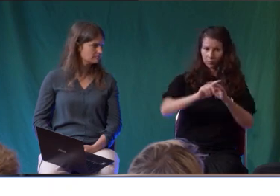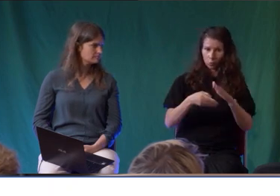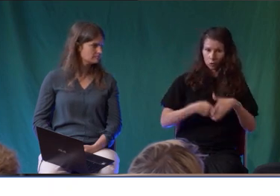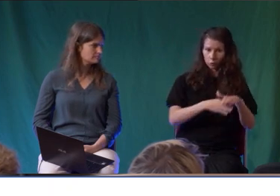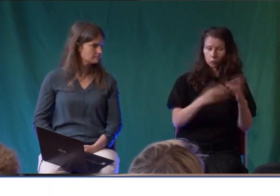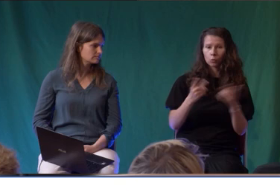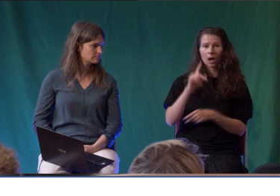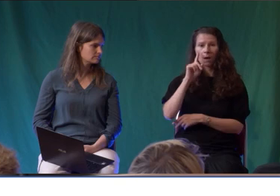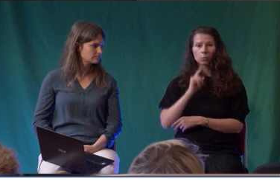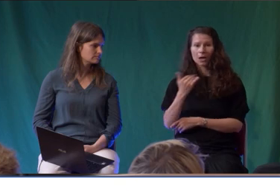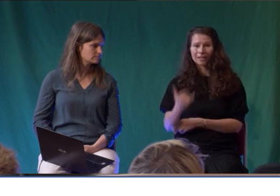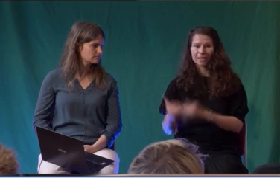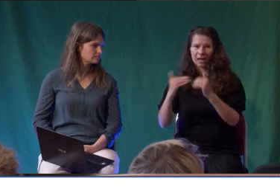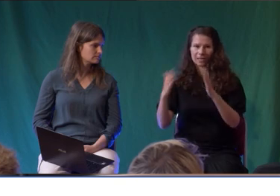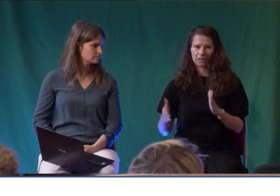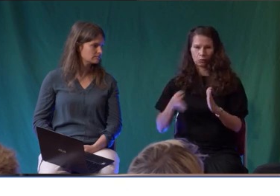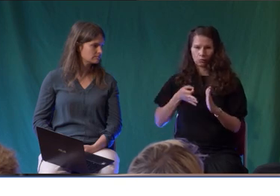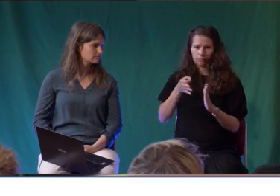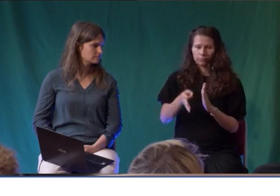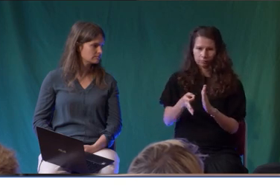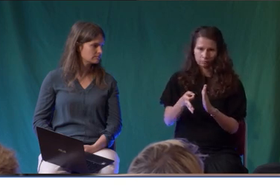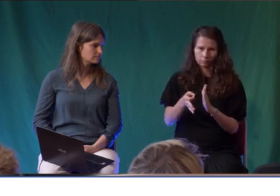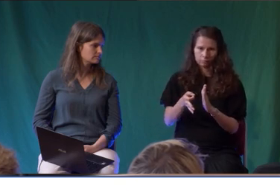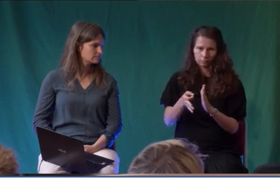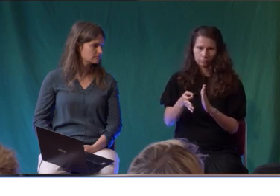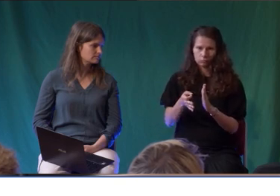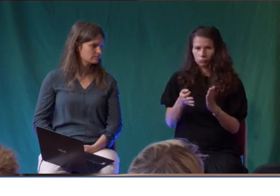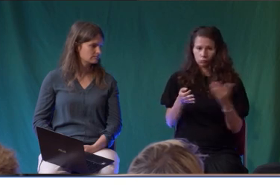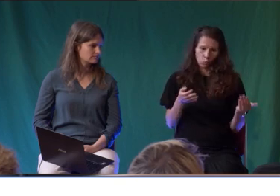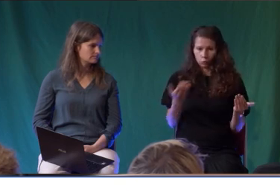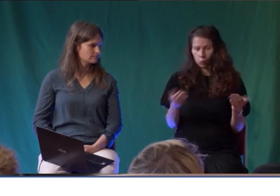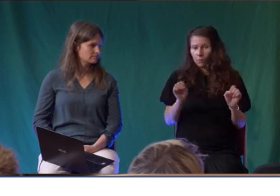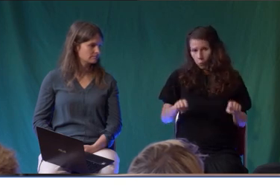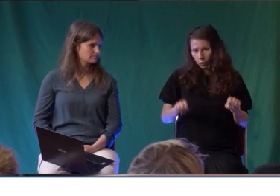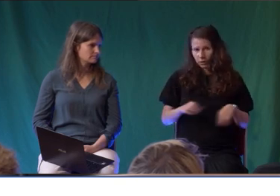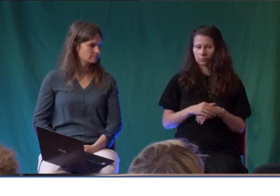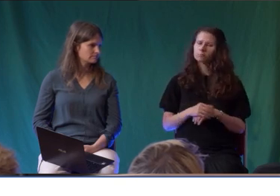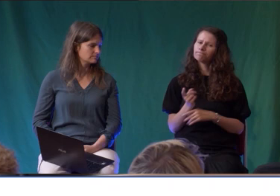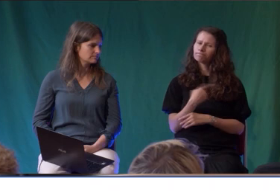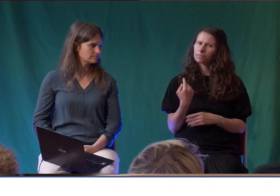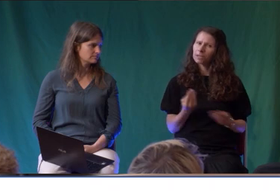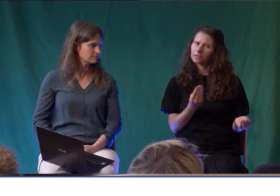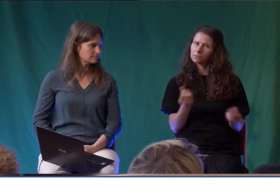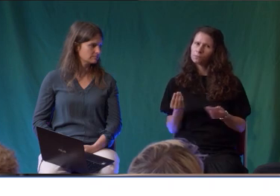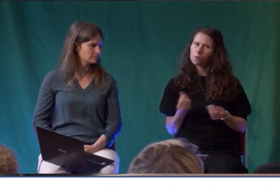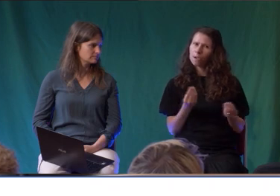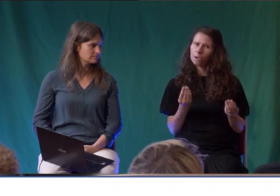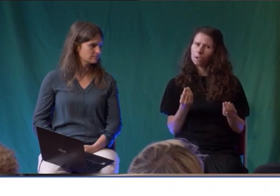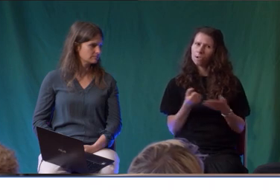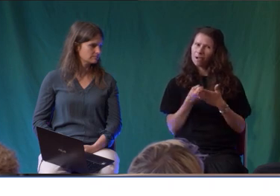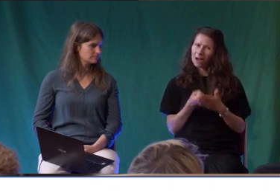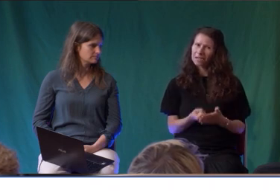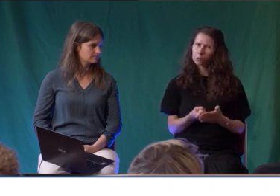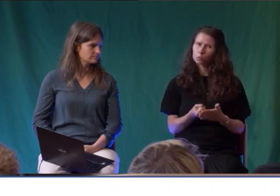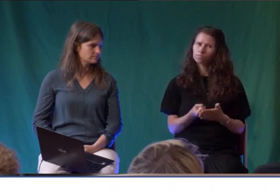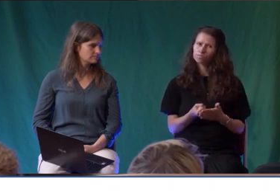eine Mutter-Kind-Einrichtung zum Beispiel ziehen und unser Eindruck war und dieser Eindruck hat sich